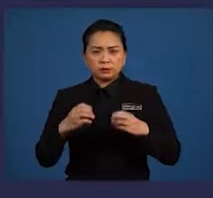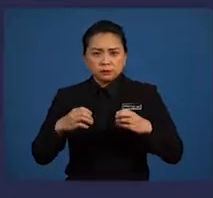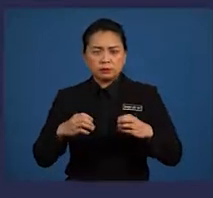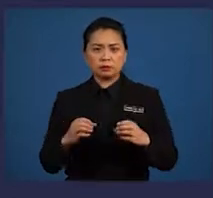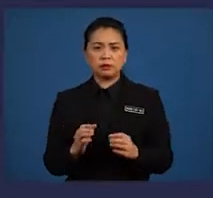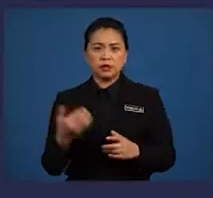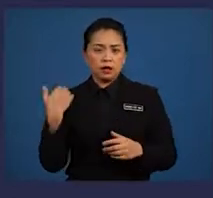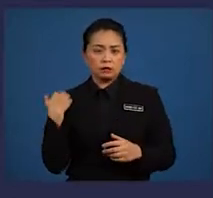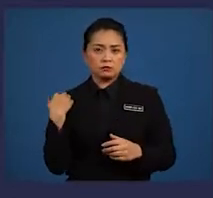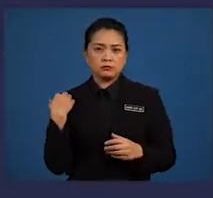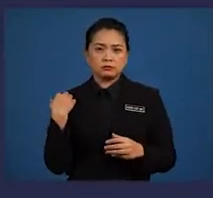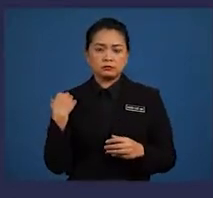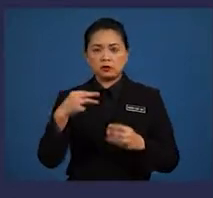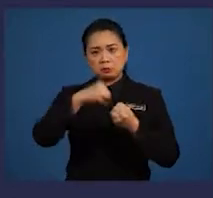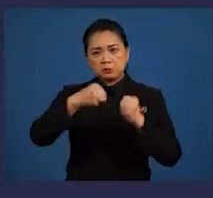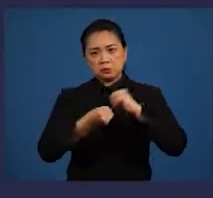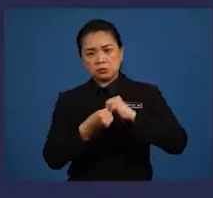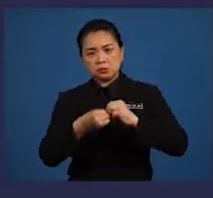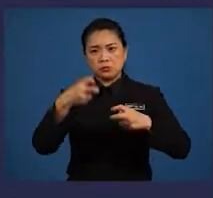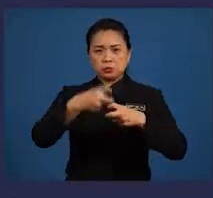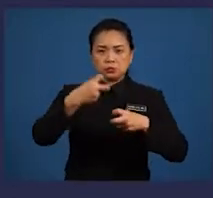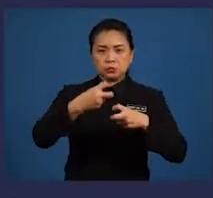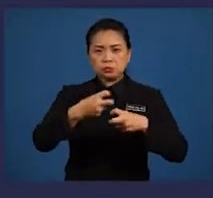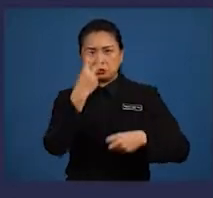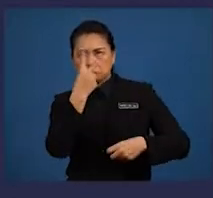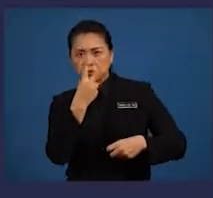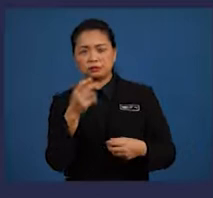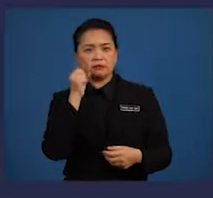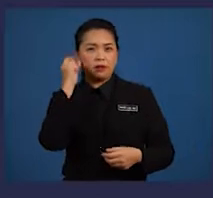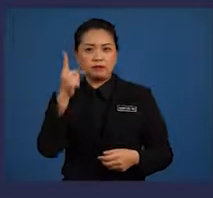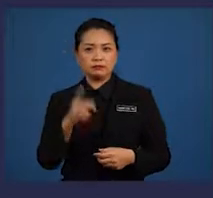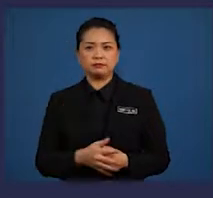mengakibatkan sesembahan sukat untuk dihayati